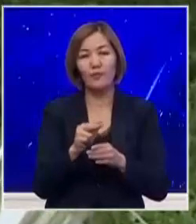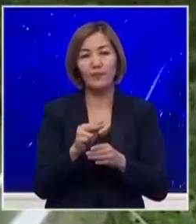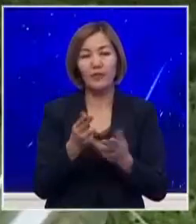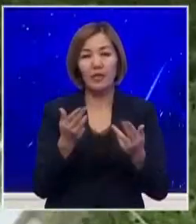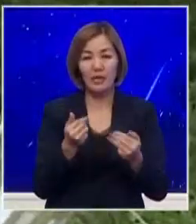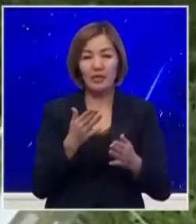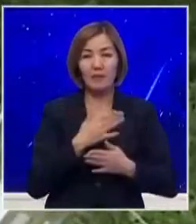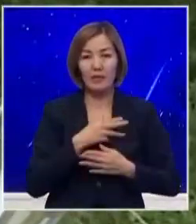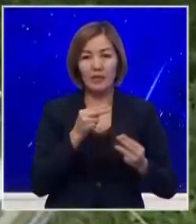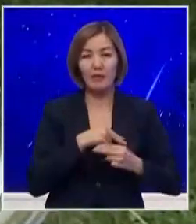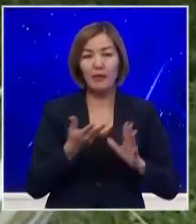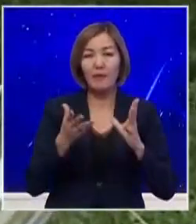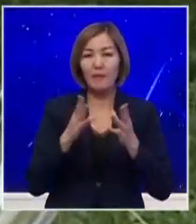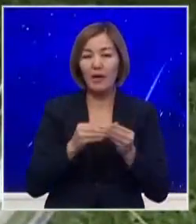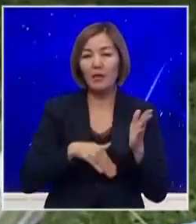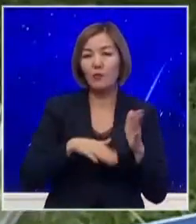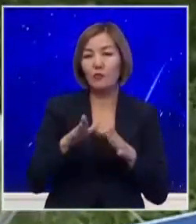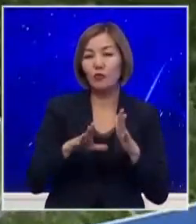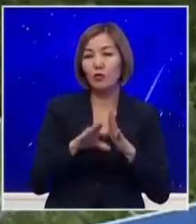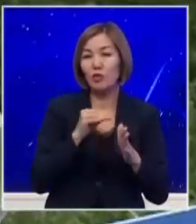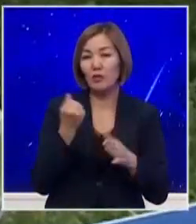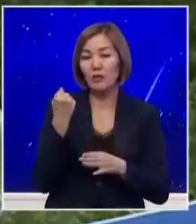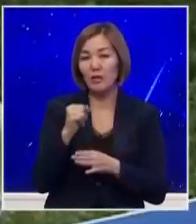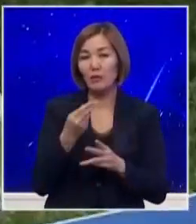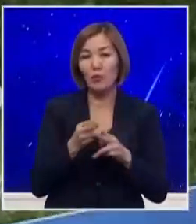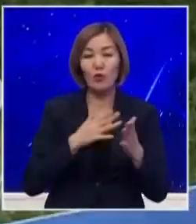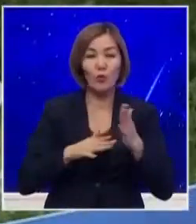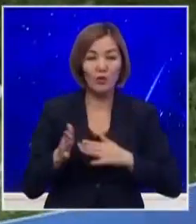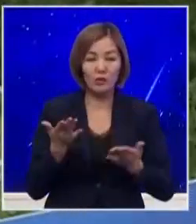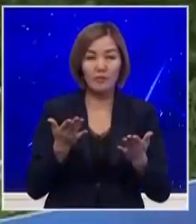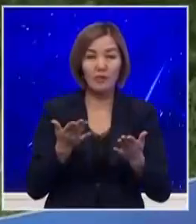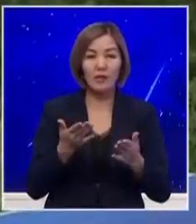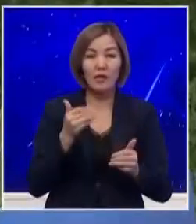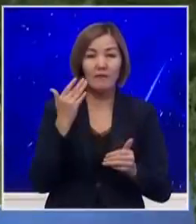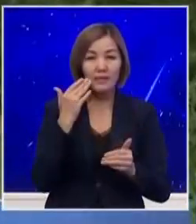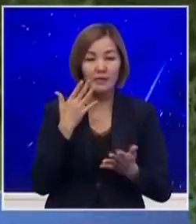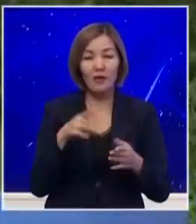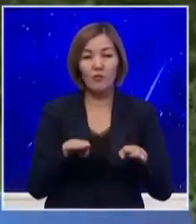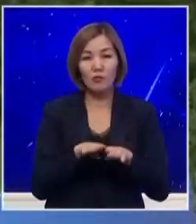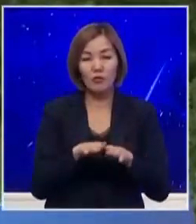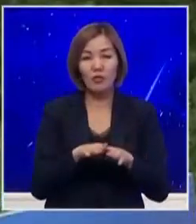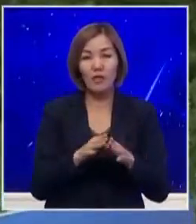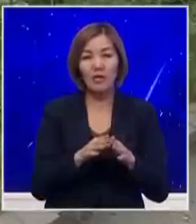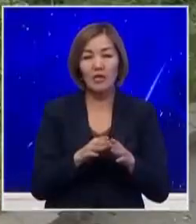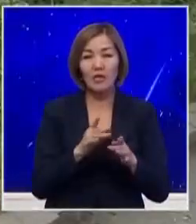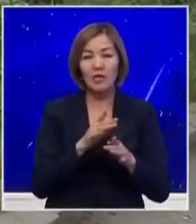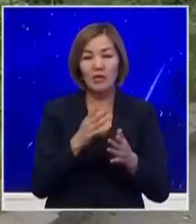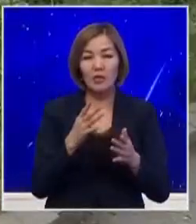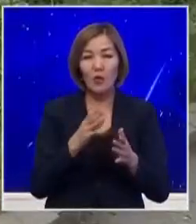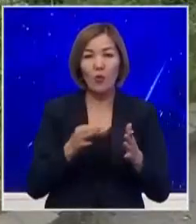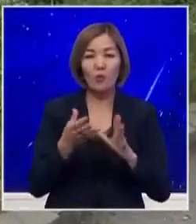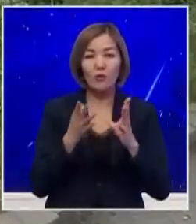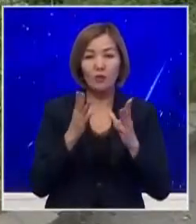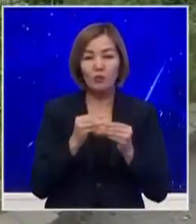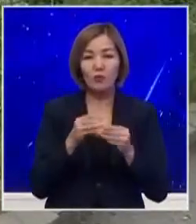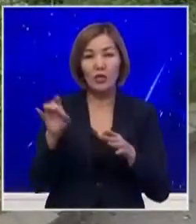менің еңбегім бағаланып, биіктен көріп жатқаным өте қуаныштымын. Әрқашанда осындай биіктерден көрініп, облыс бойынша ғана